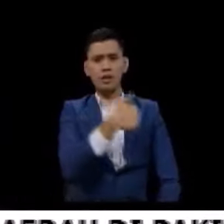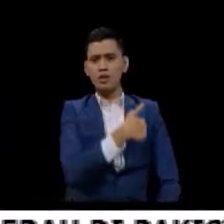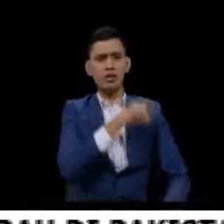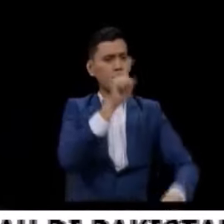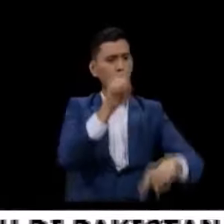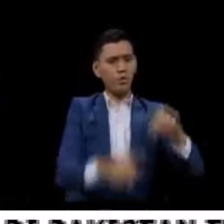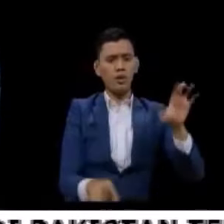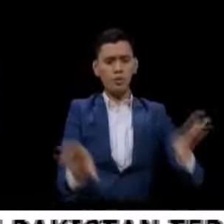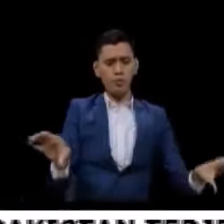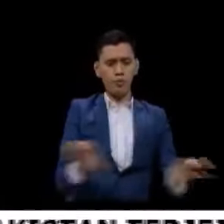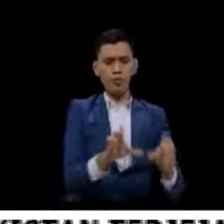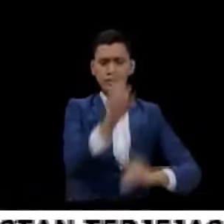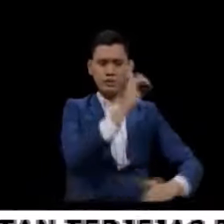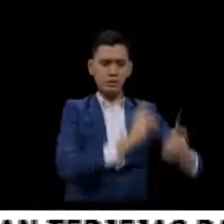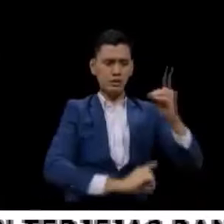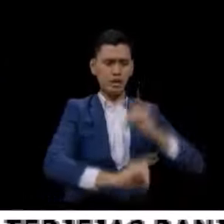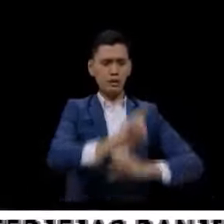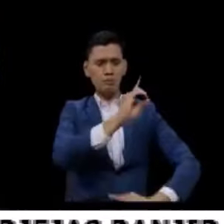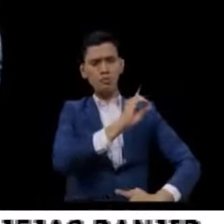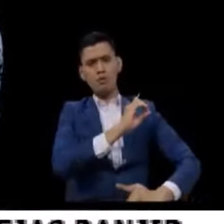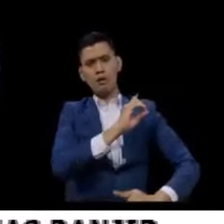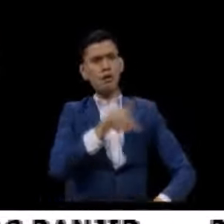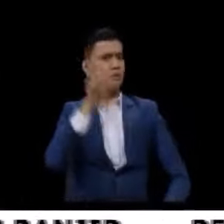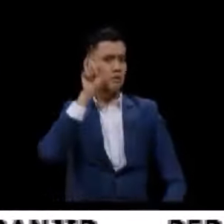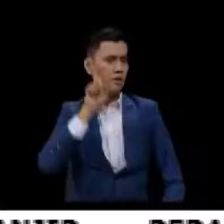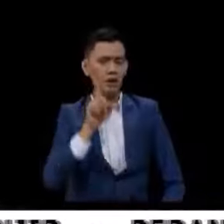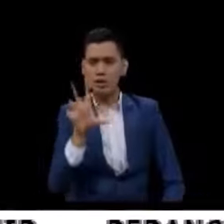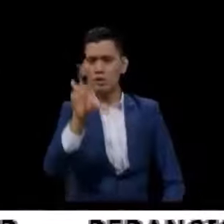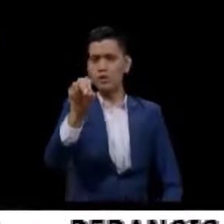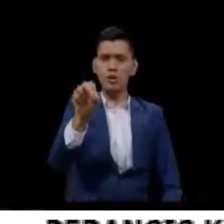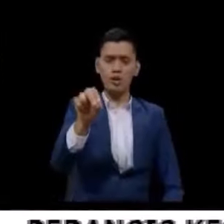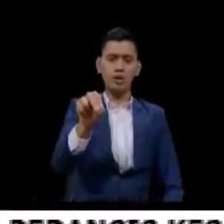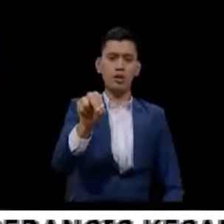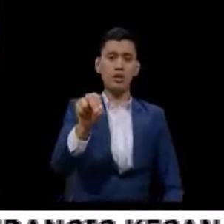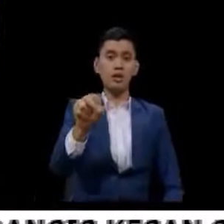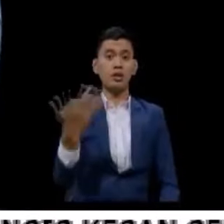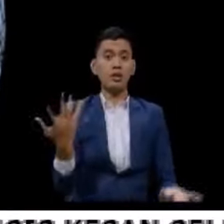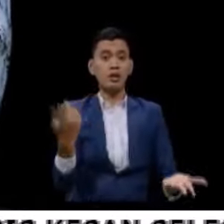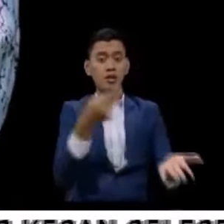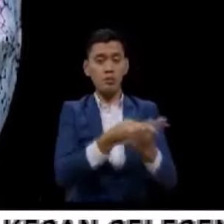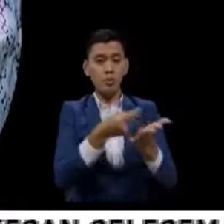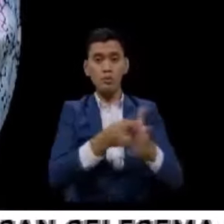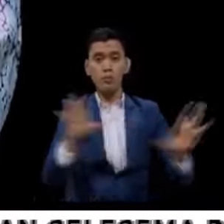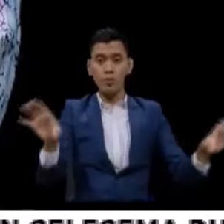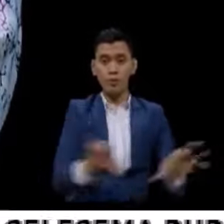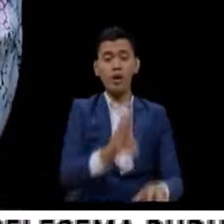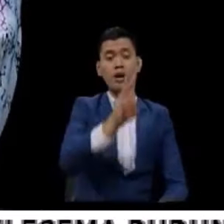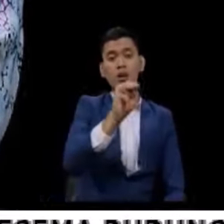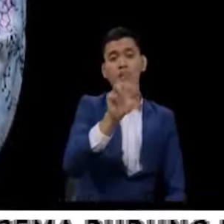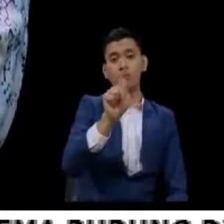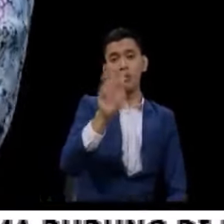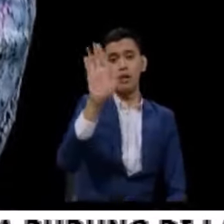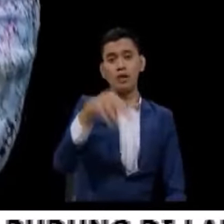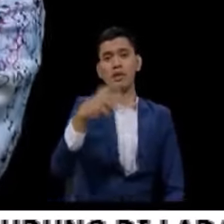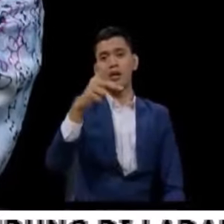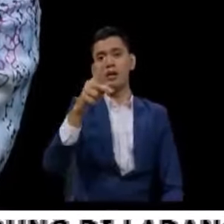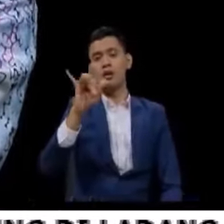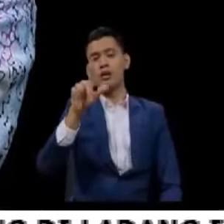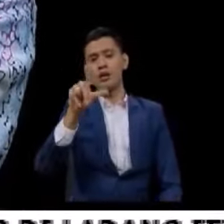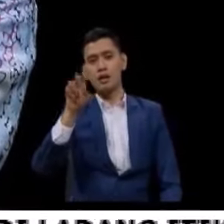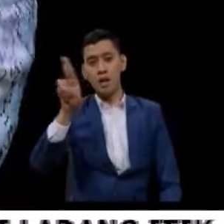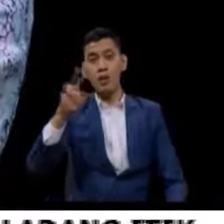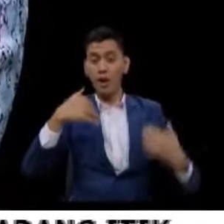bellaust tiwon tak minat kita Wanted ndak kabel kubu Office tiba-tiba yang dibuat di dalam film-film akhir ada